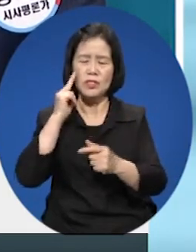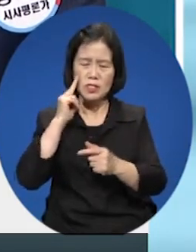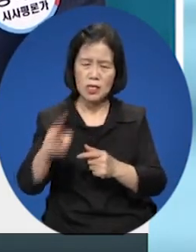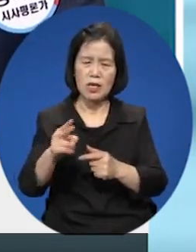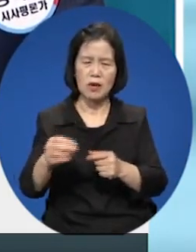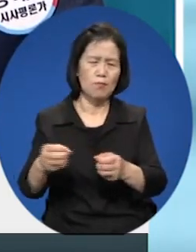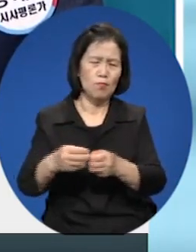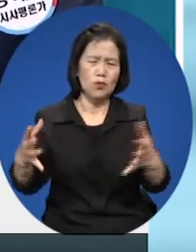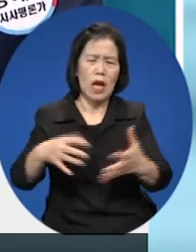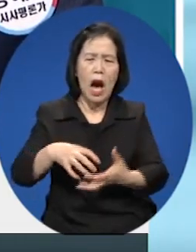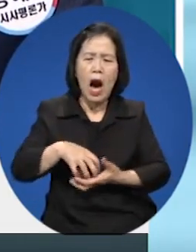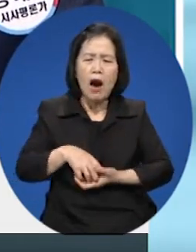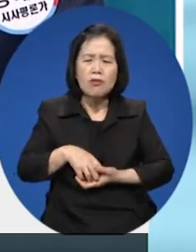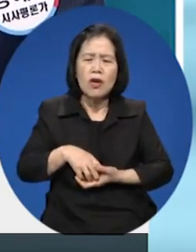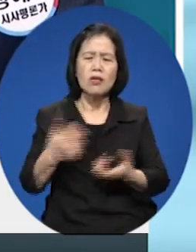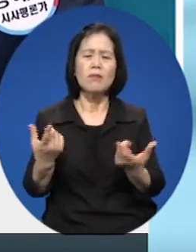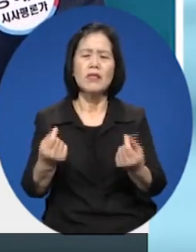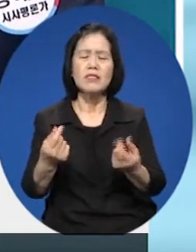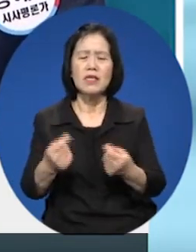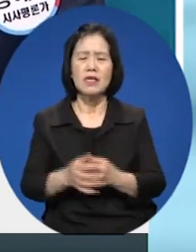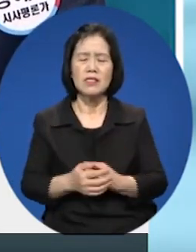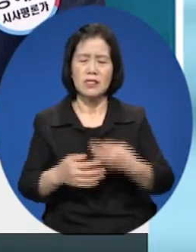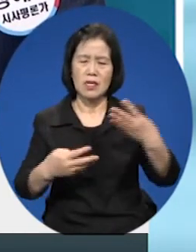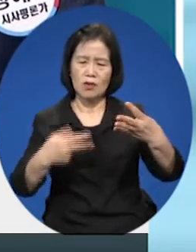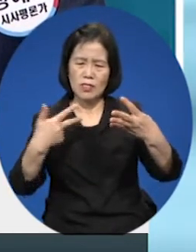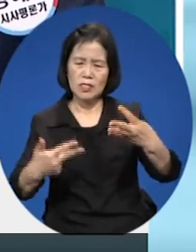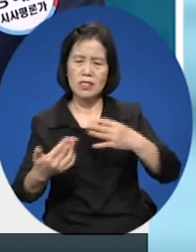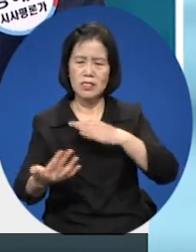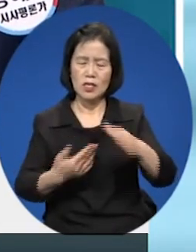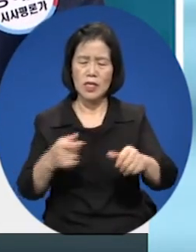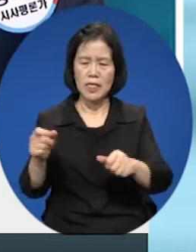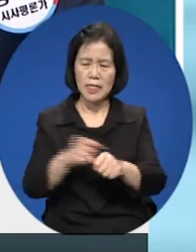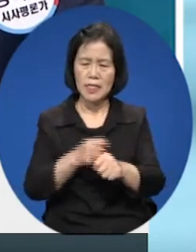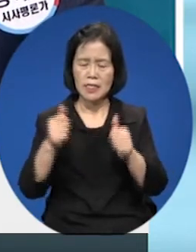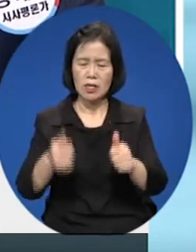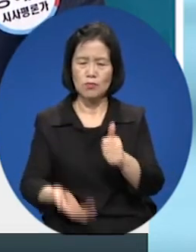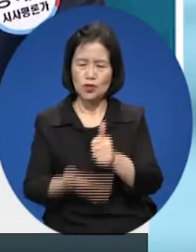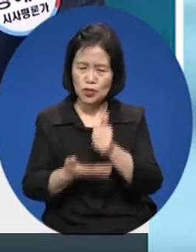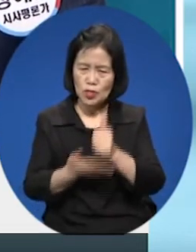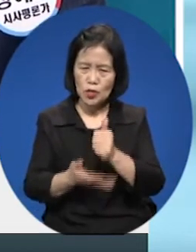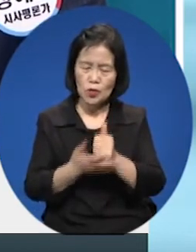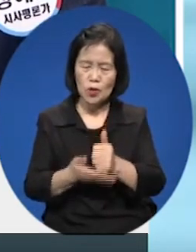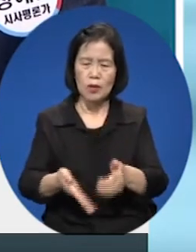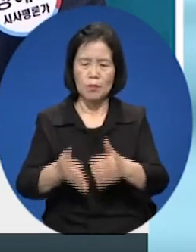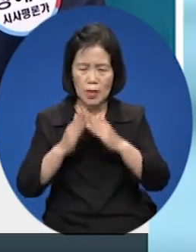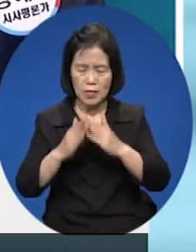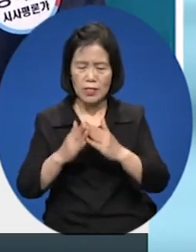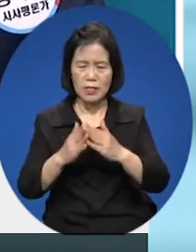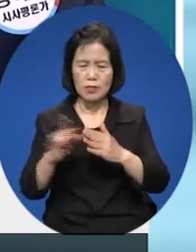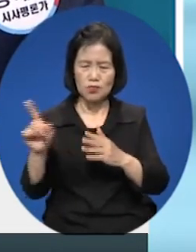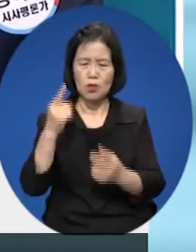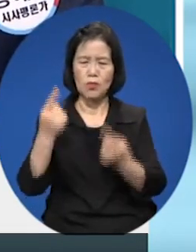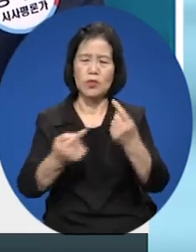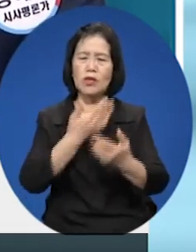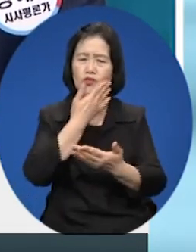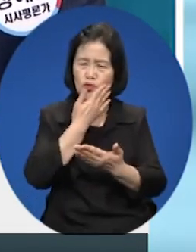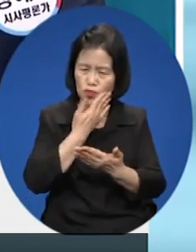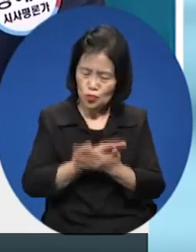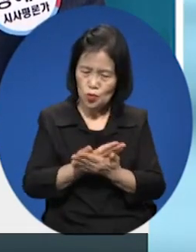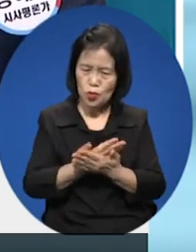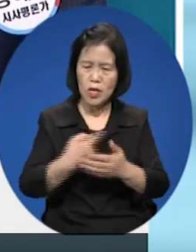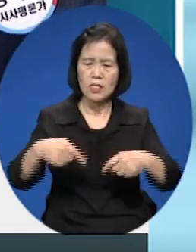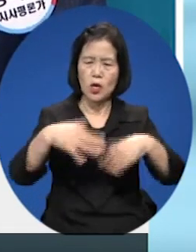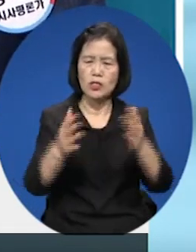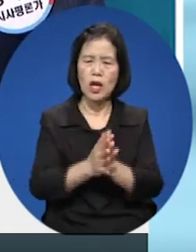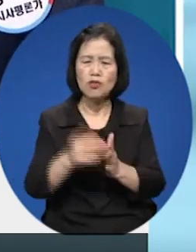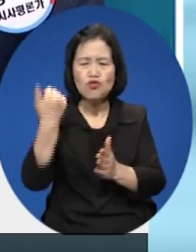시한폭탄을 안고 가는 것이기 때문에 4월 7일 이전에 이 특강 추천과 발 등을 마무리하는 게 무엇보다 중요하다 그부분 어느 정당이 의지를